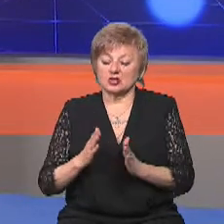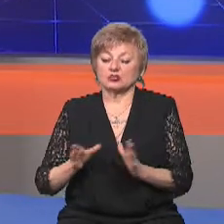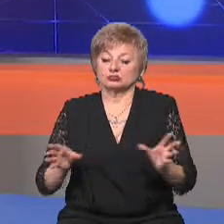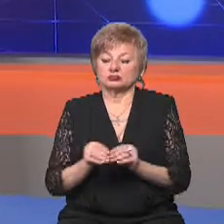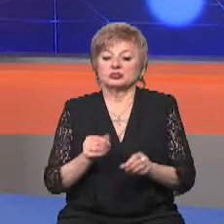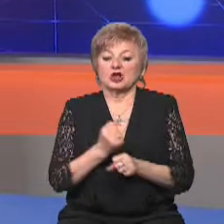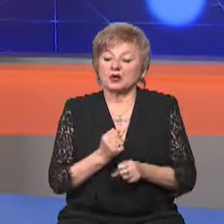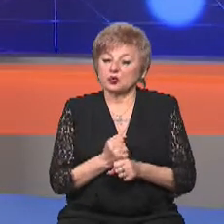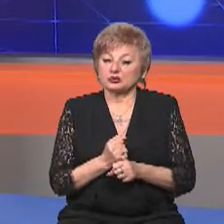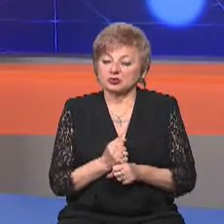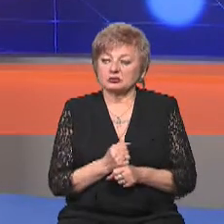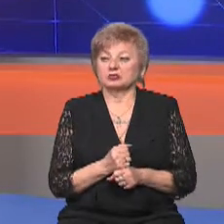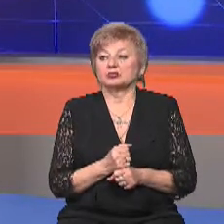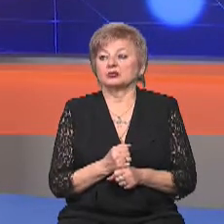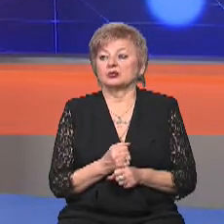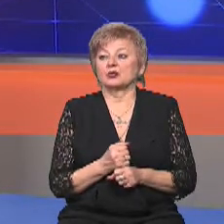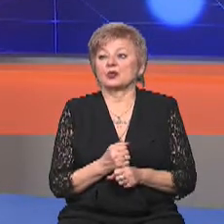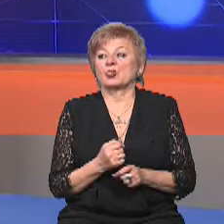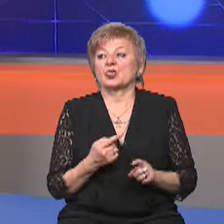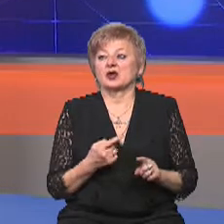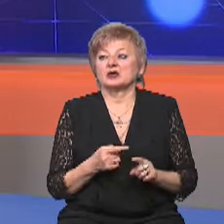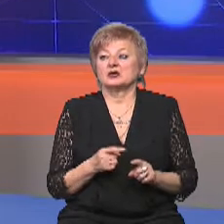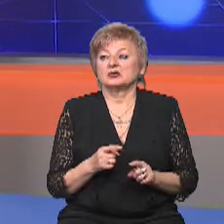співпраця, тому що в рамках